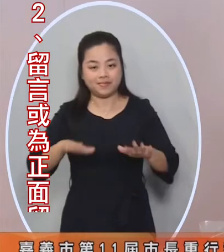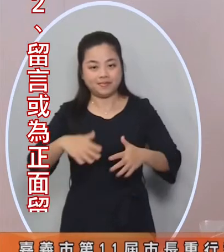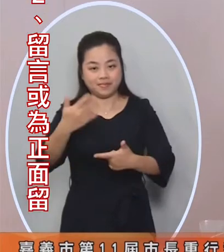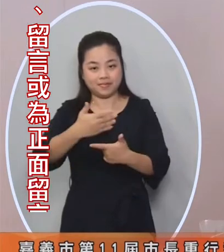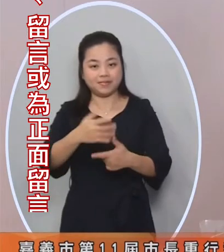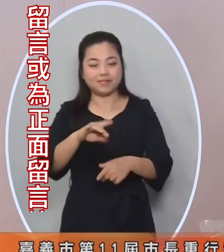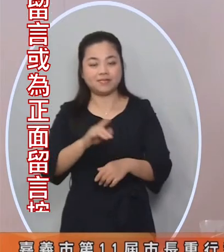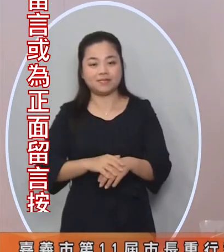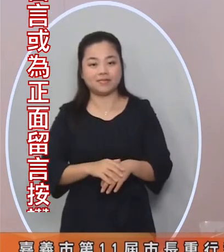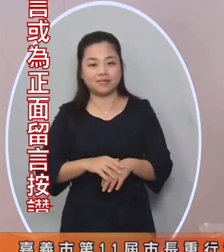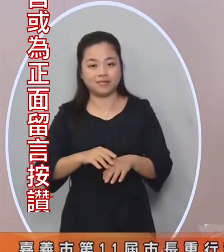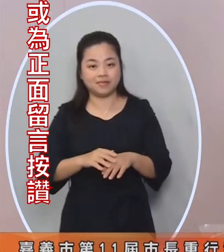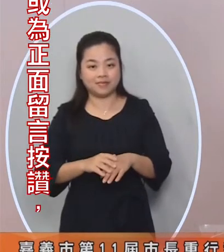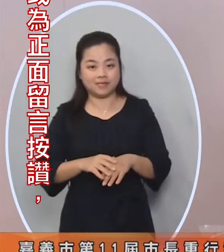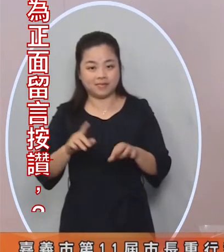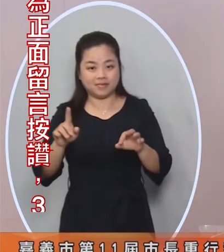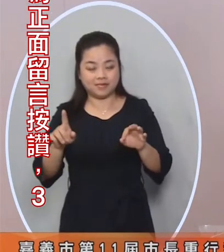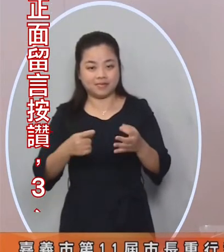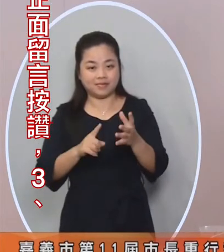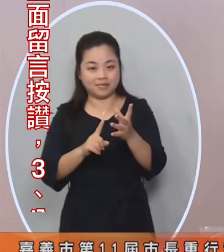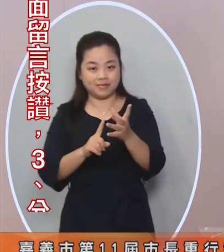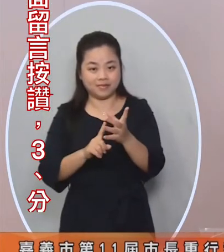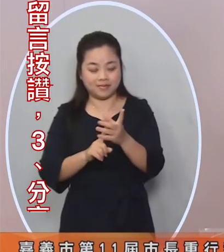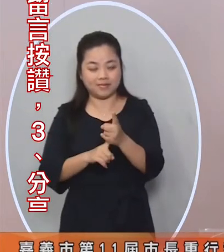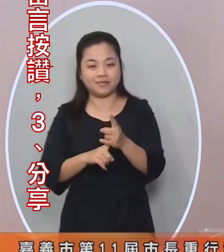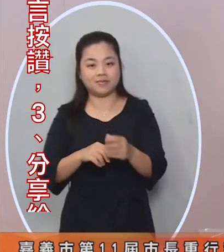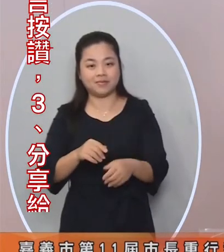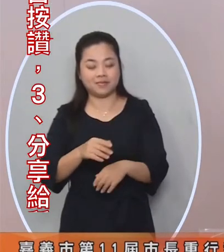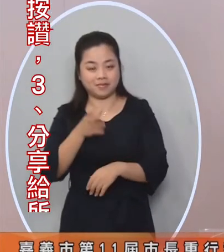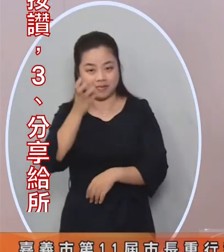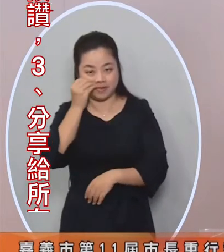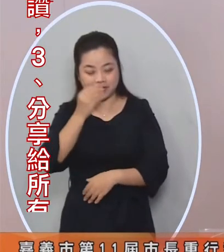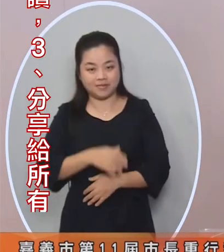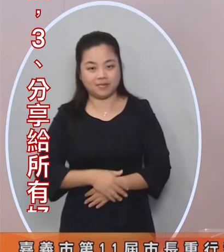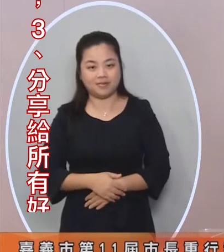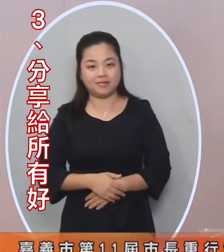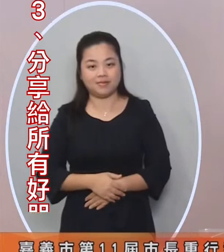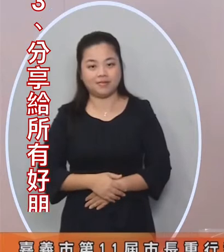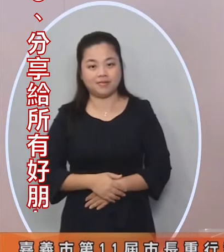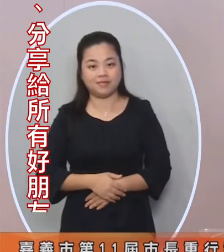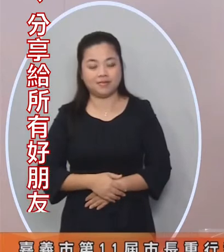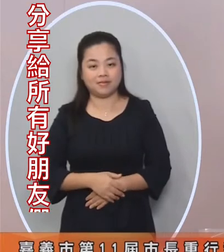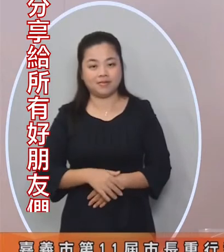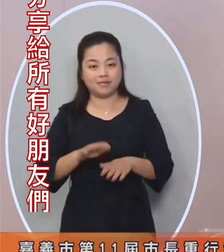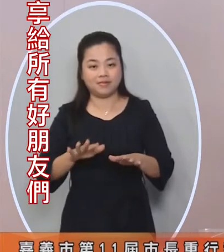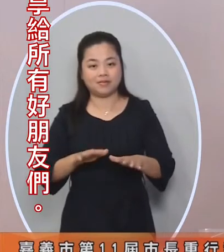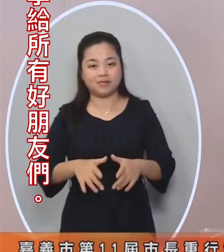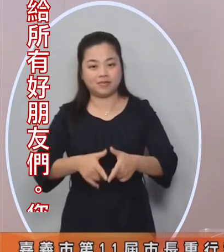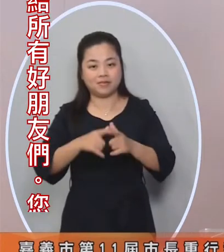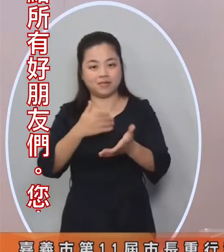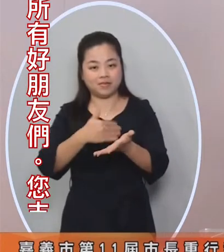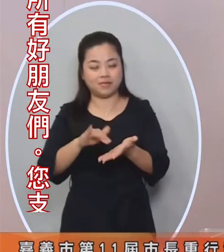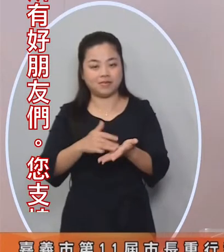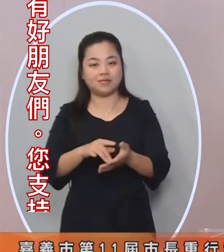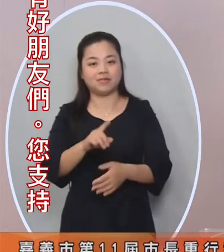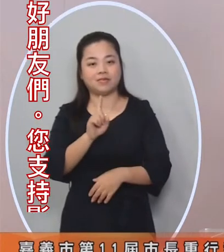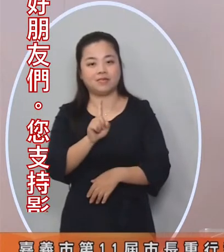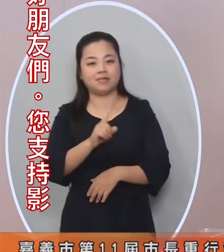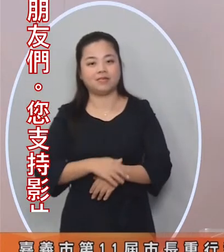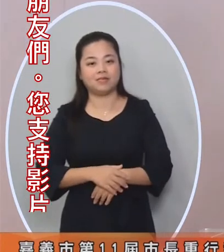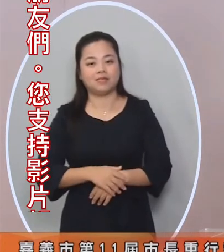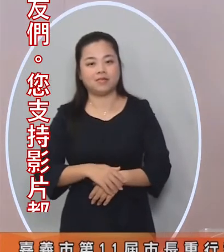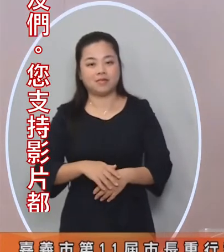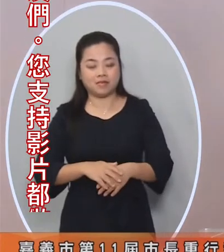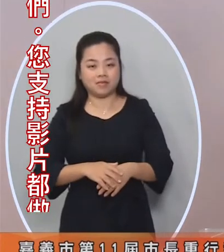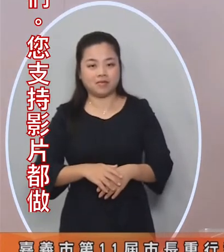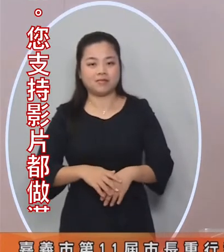就叫做财神的观想，观想的财神。首先我们由十回数到一，每回数一下我们就